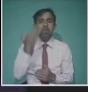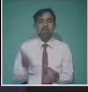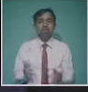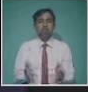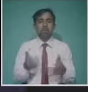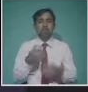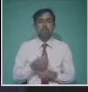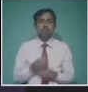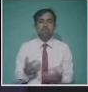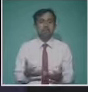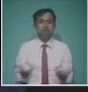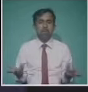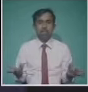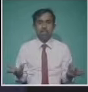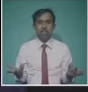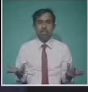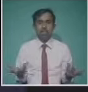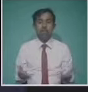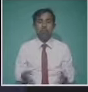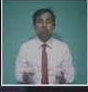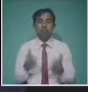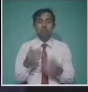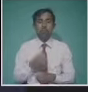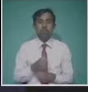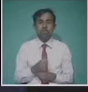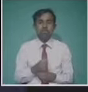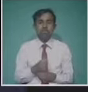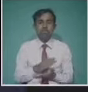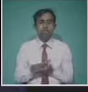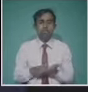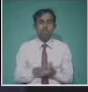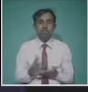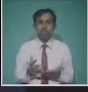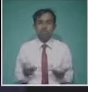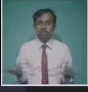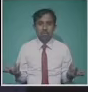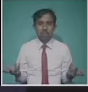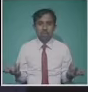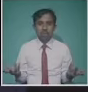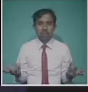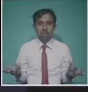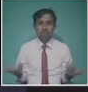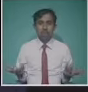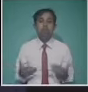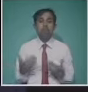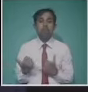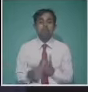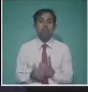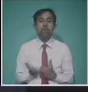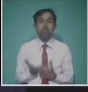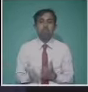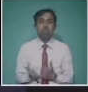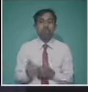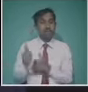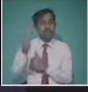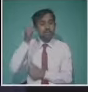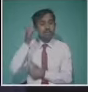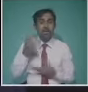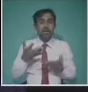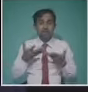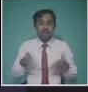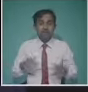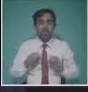මේ ආණ්ඩුව යන්නේ නැහැ. ඒකට අවශ්‍ය මාර්ගයක් මේ ආණ්ඩුව සූදානම් කරන්නේ නැහැ. මේ නිර්මාණය කරන්නේ අර එදා නිම